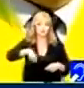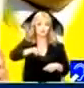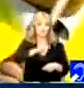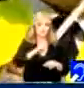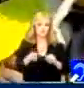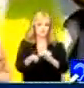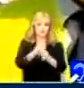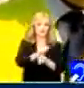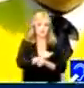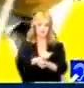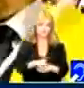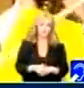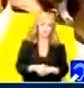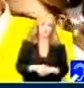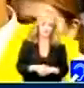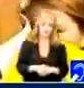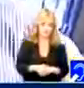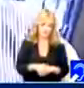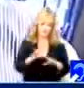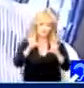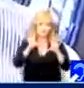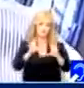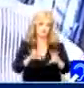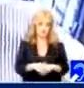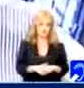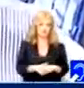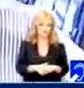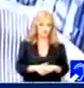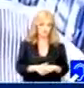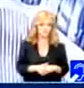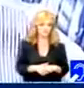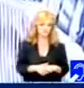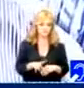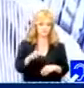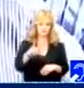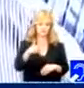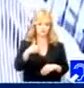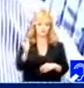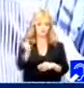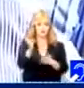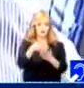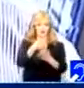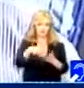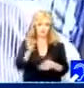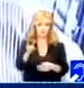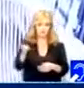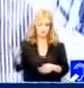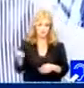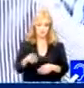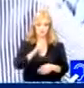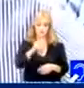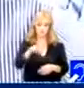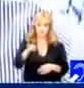care oferă transport în autoturisme cu șofer. Entendemos que ese decreto va a ser muy perjudicial para los VTC y para favorecer precisamente